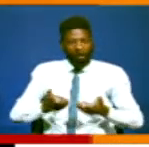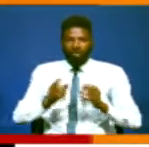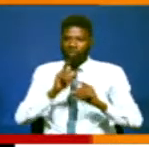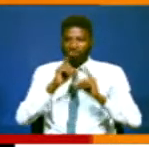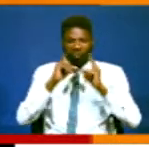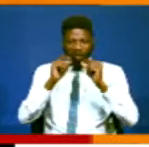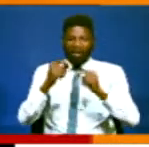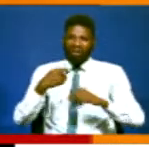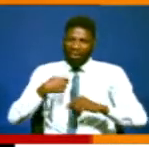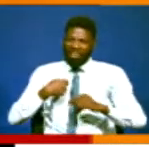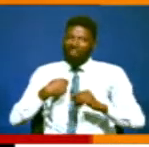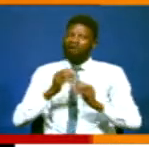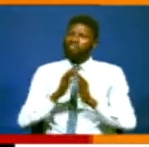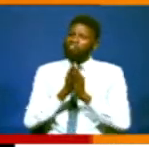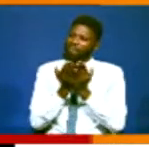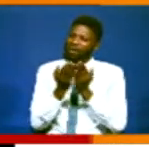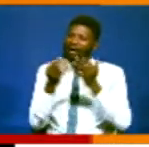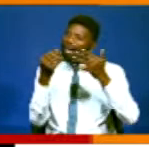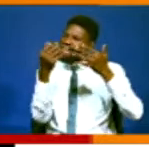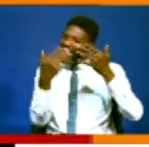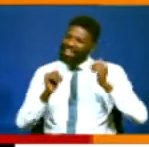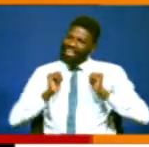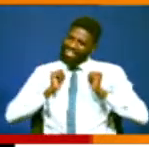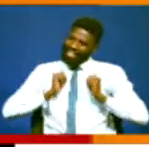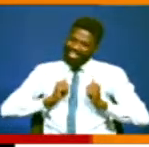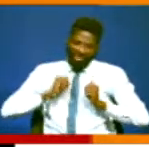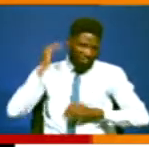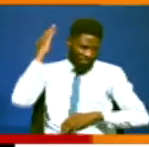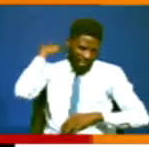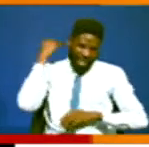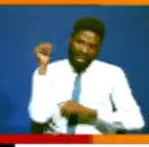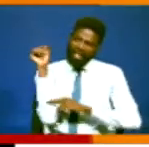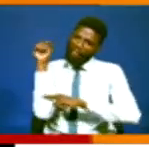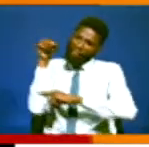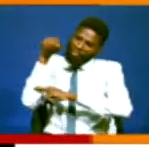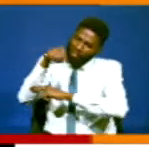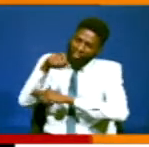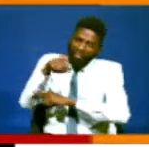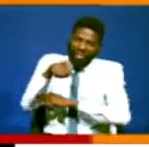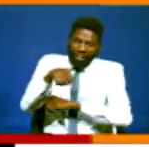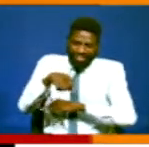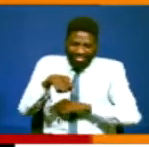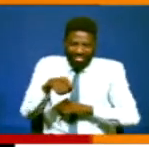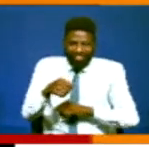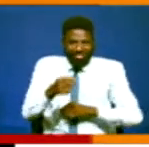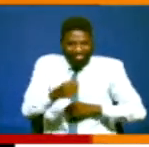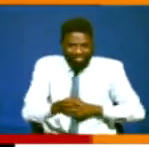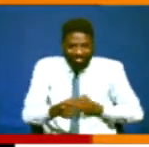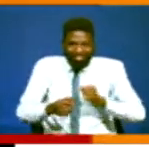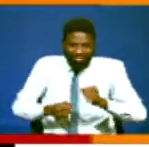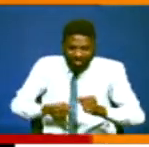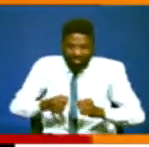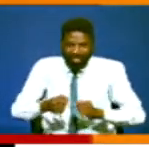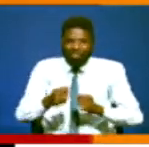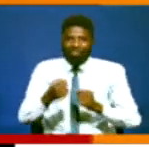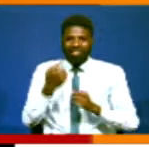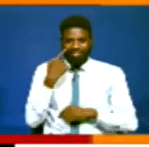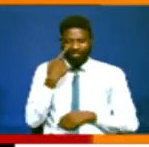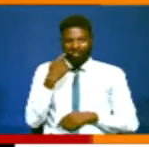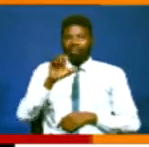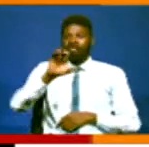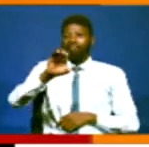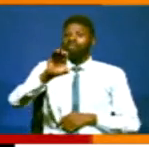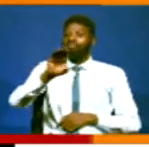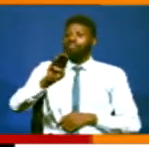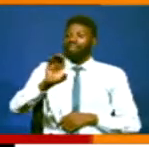vitabu vingi sana hadi mgongo unaanza kupinda, anaanza kutembea mgongo ukiwa umepinda. Kwa hivyo mtaala wa CBC naona pia